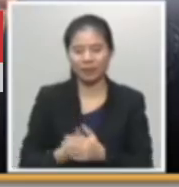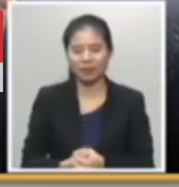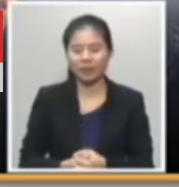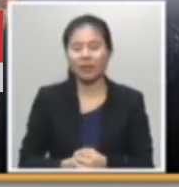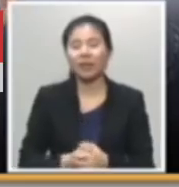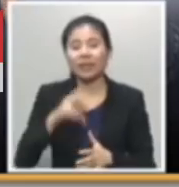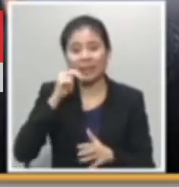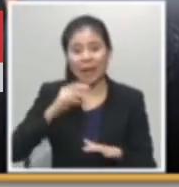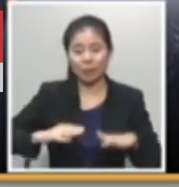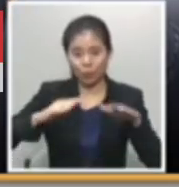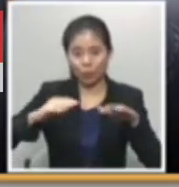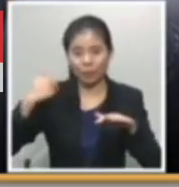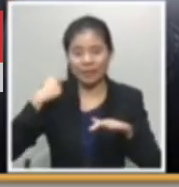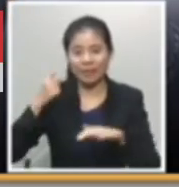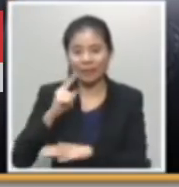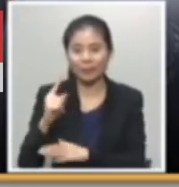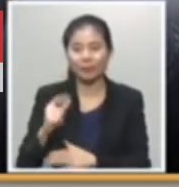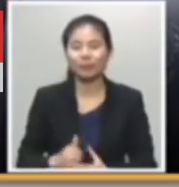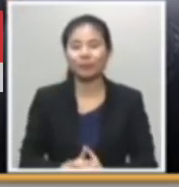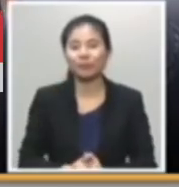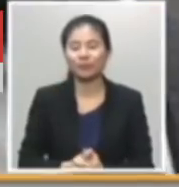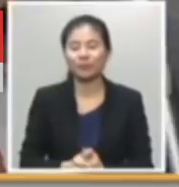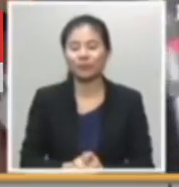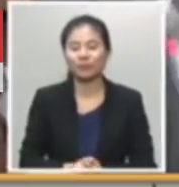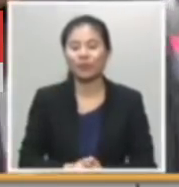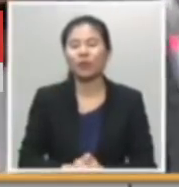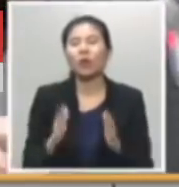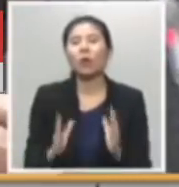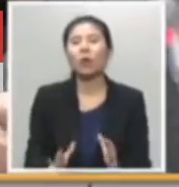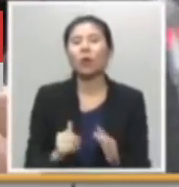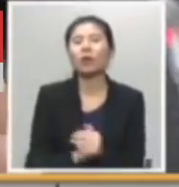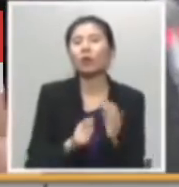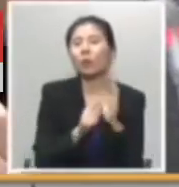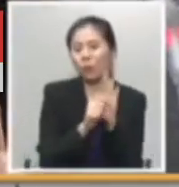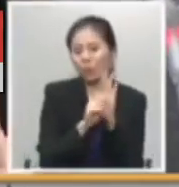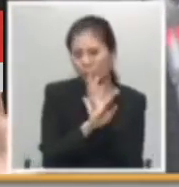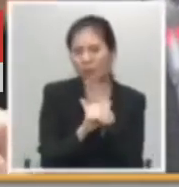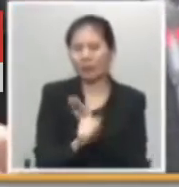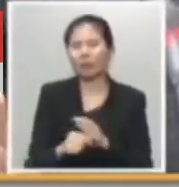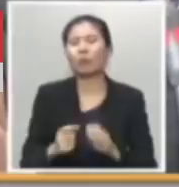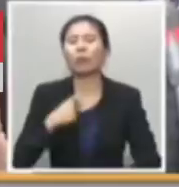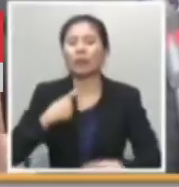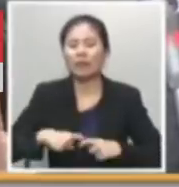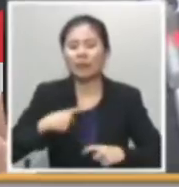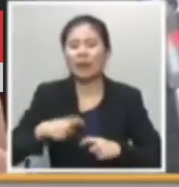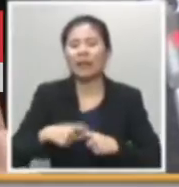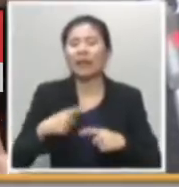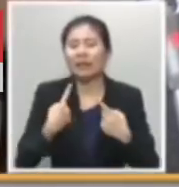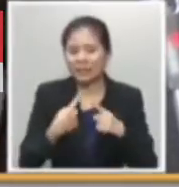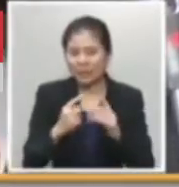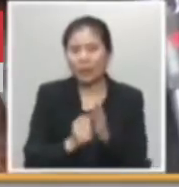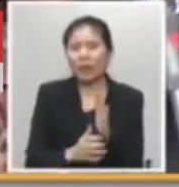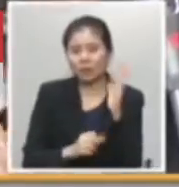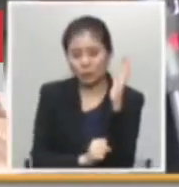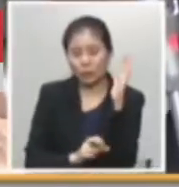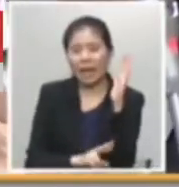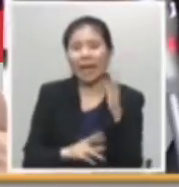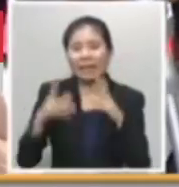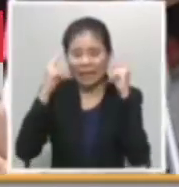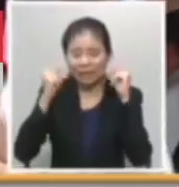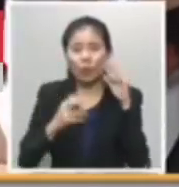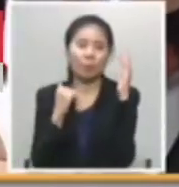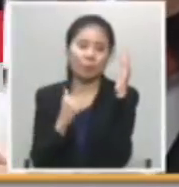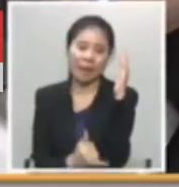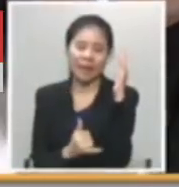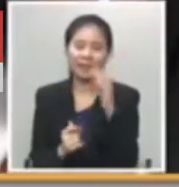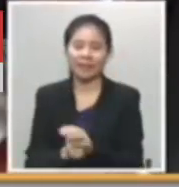นะครับคนลำบากแทบตายที่จังหวัดอุบลแต่นายกไปผัดใบเหลียงอยู่ที่จังหวัดสุราษฎร์พี่น้